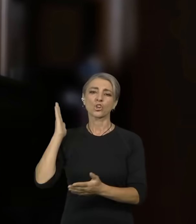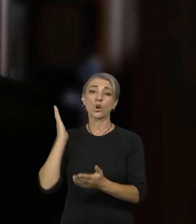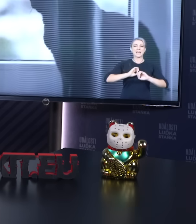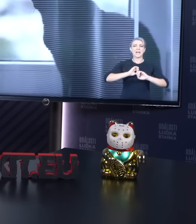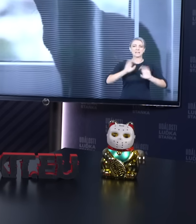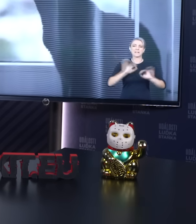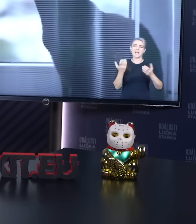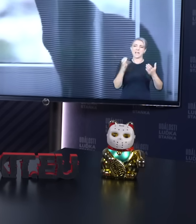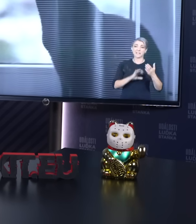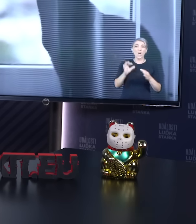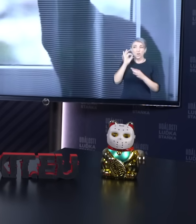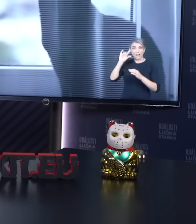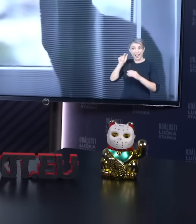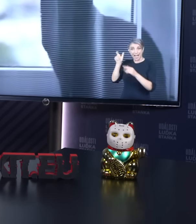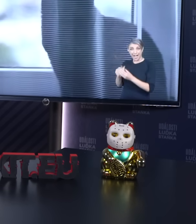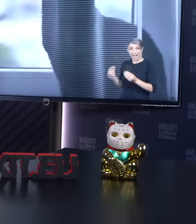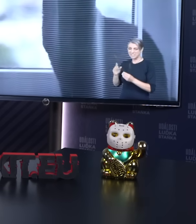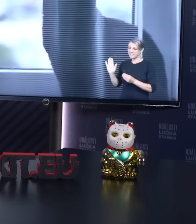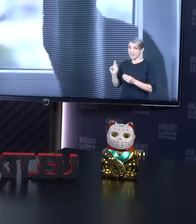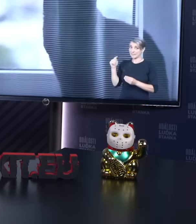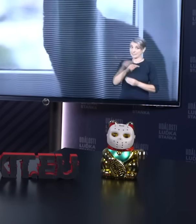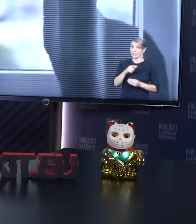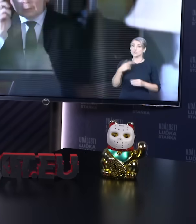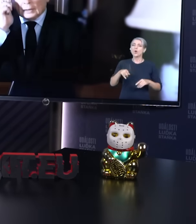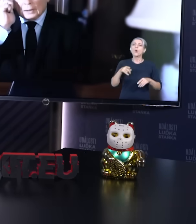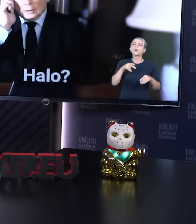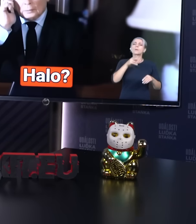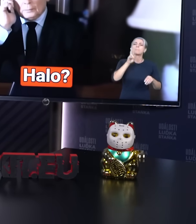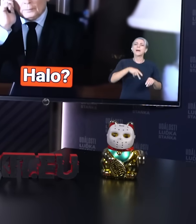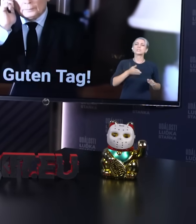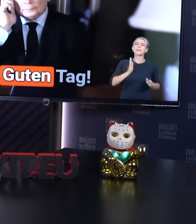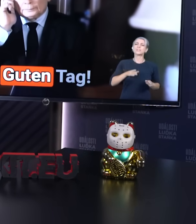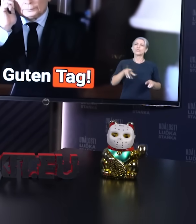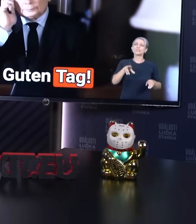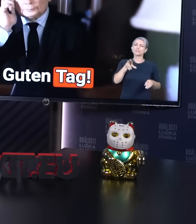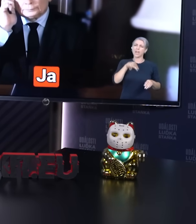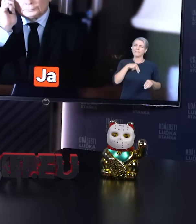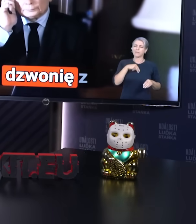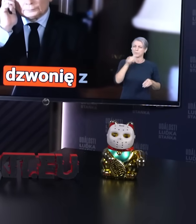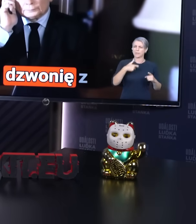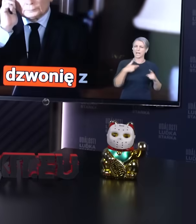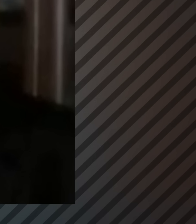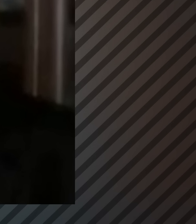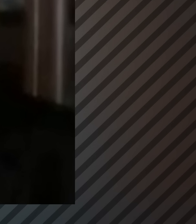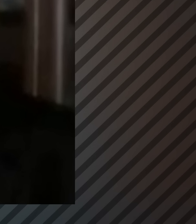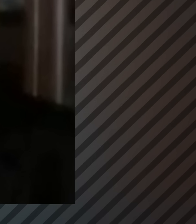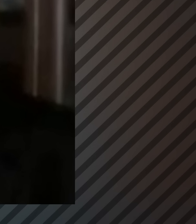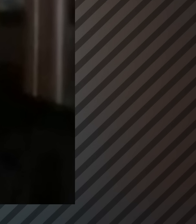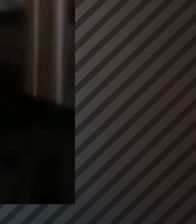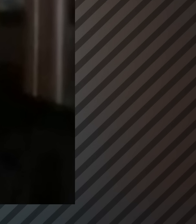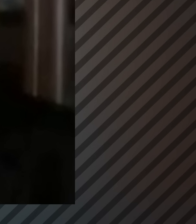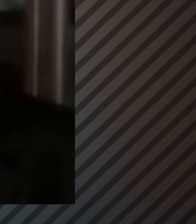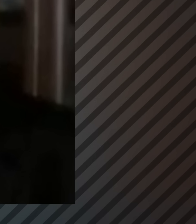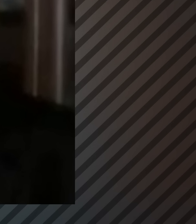zj hele víže za úroveň herectví pořádnou čočku ale to co tady převedl kačinský je